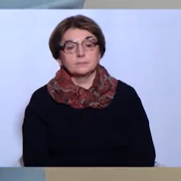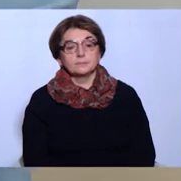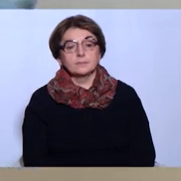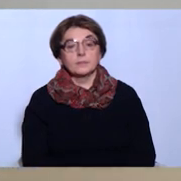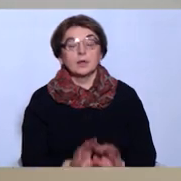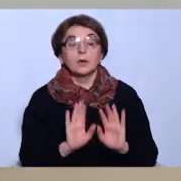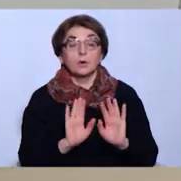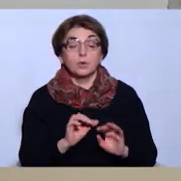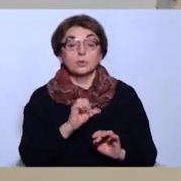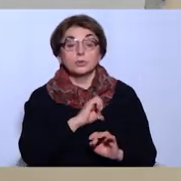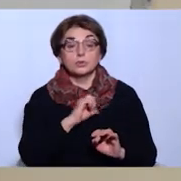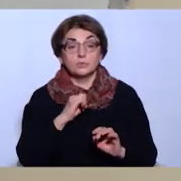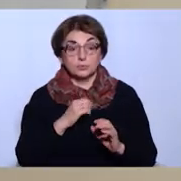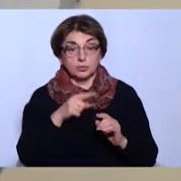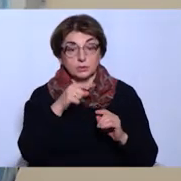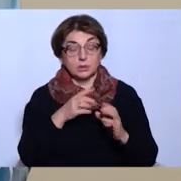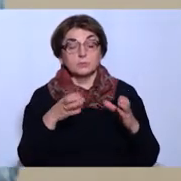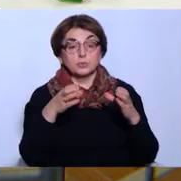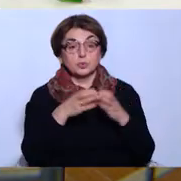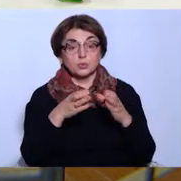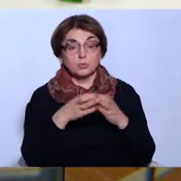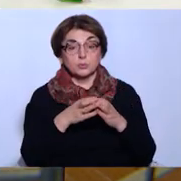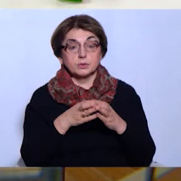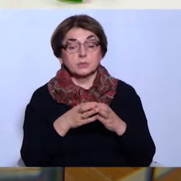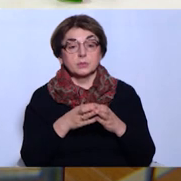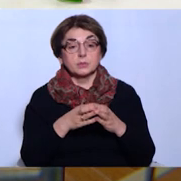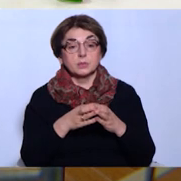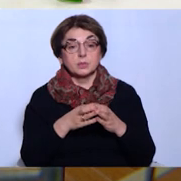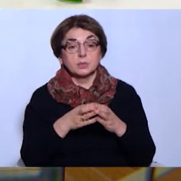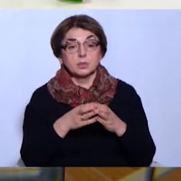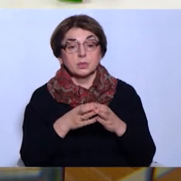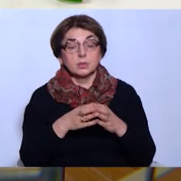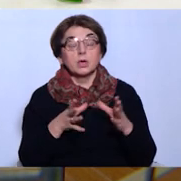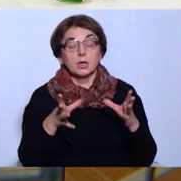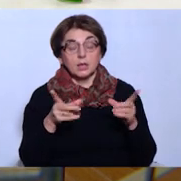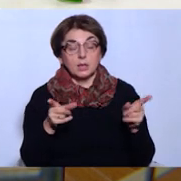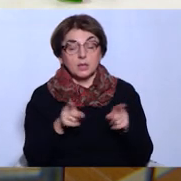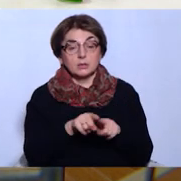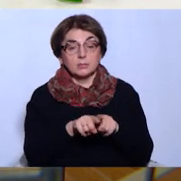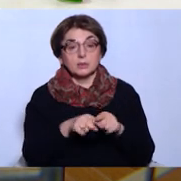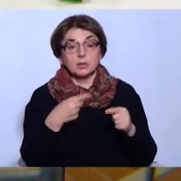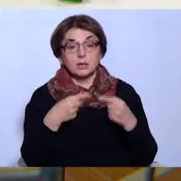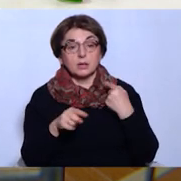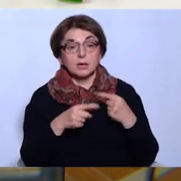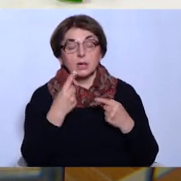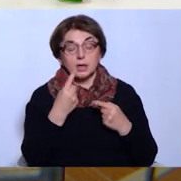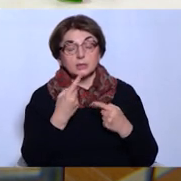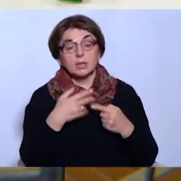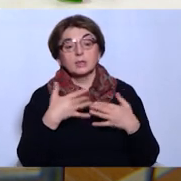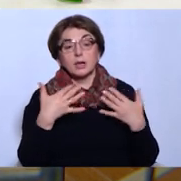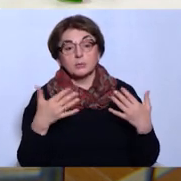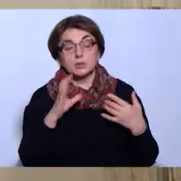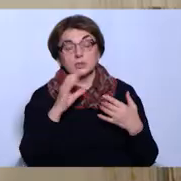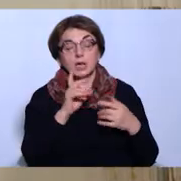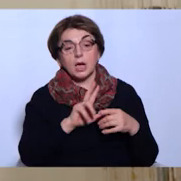ხოლო თვითონ კლას ნაერთებისა, ნახშირწყალბადებისა, რომლებიც ერთმანეთისგან განსხვავდებიან მხოლოდ ერთი ან რამოდენიმე